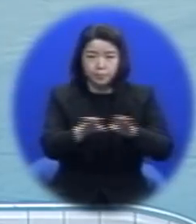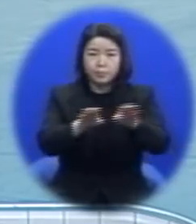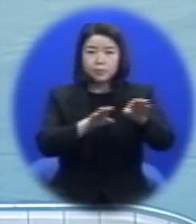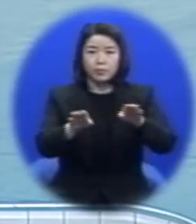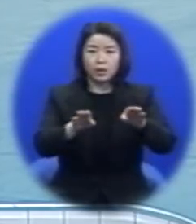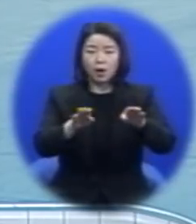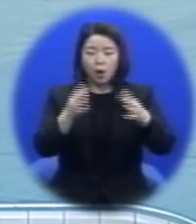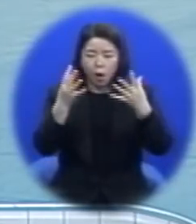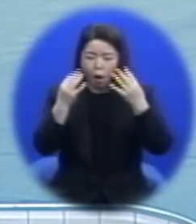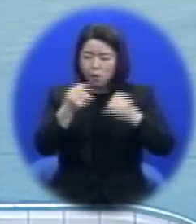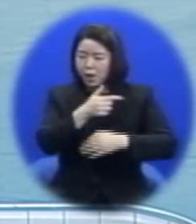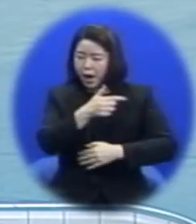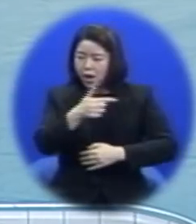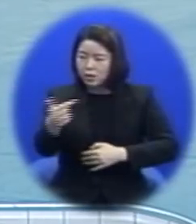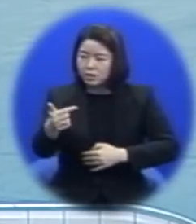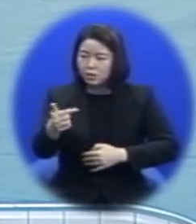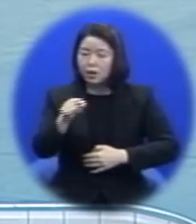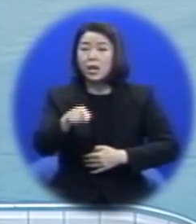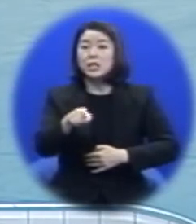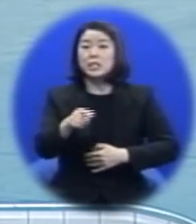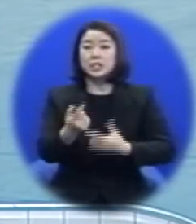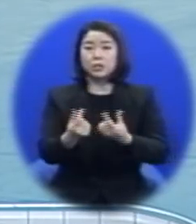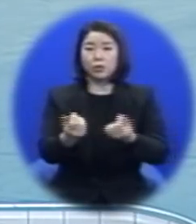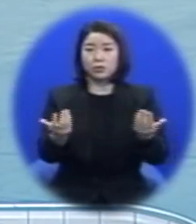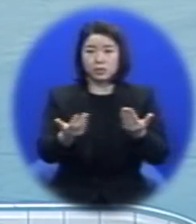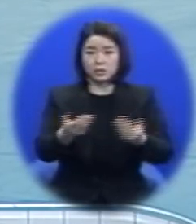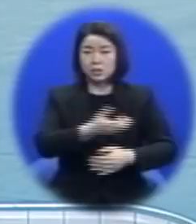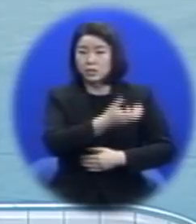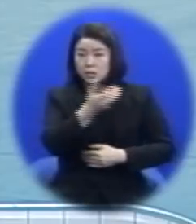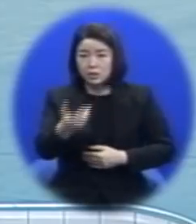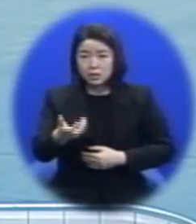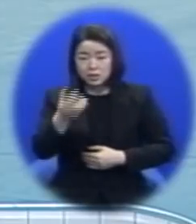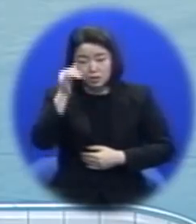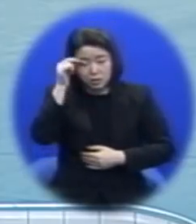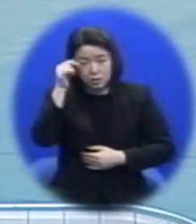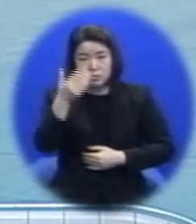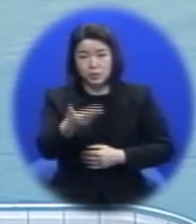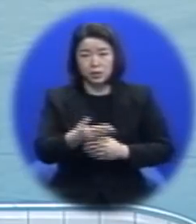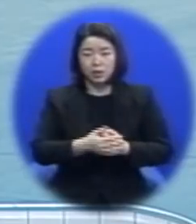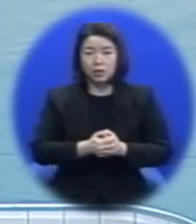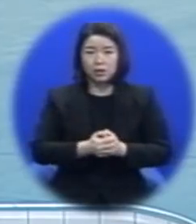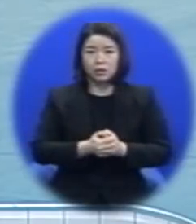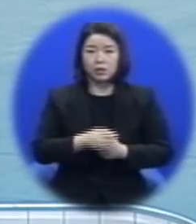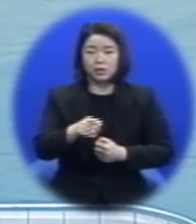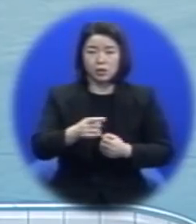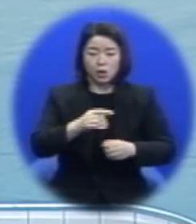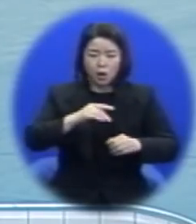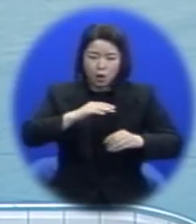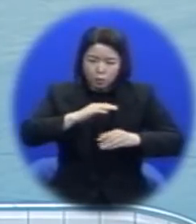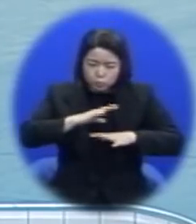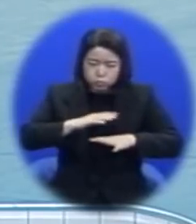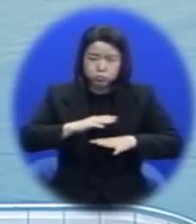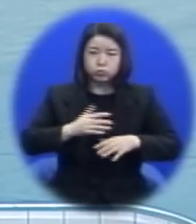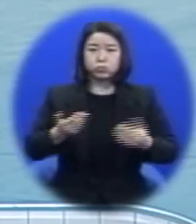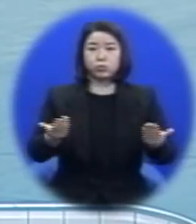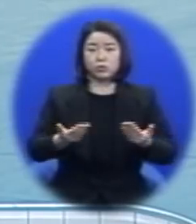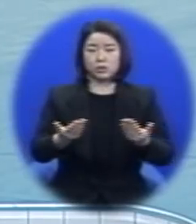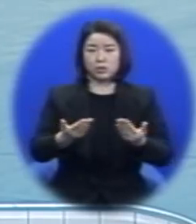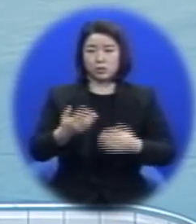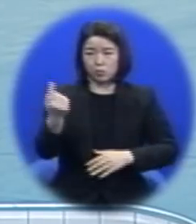지진이 일어나길래 그런 일이 벌어집니까? 그런 두렵고 무서운 일이 마지막 순간에